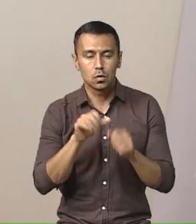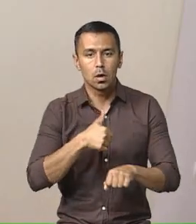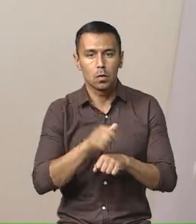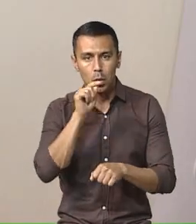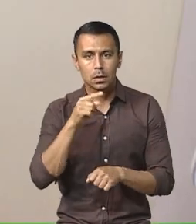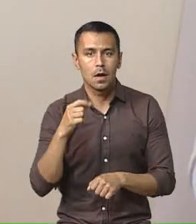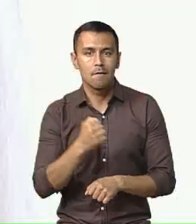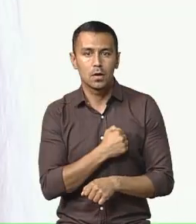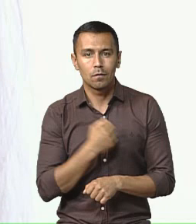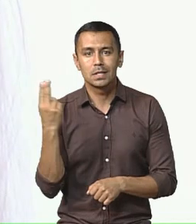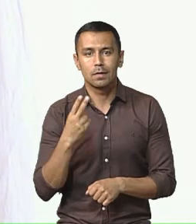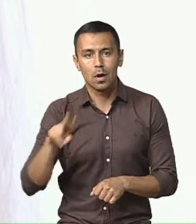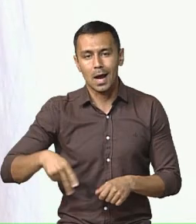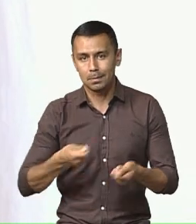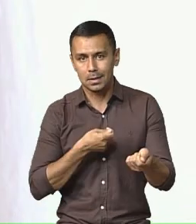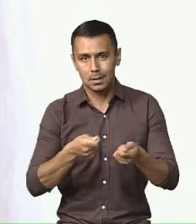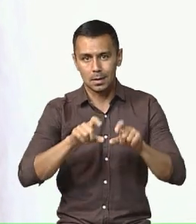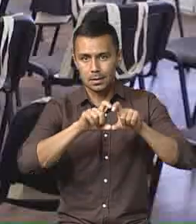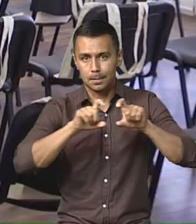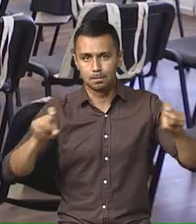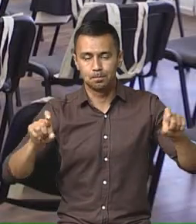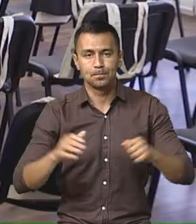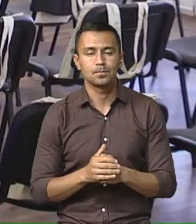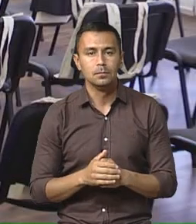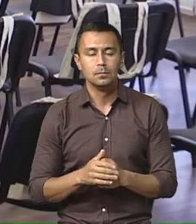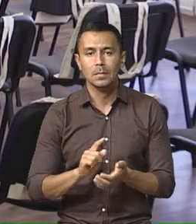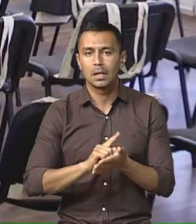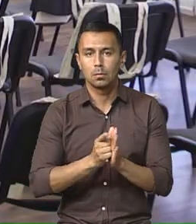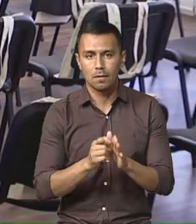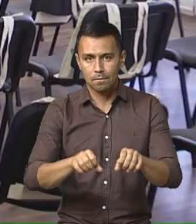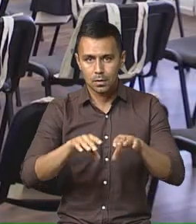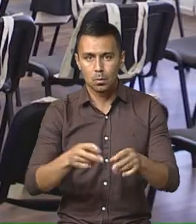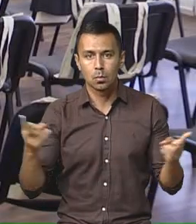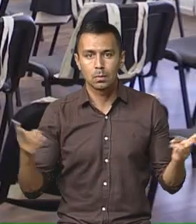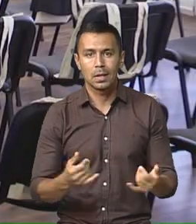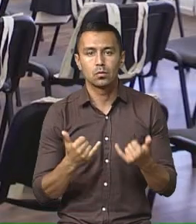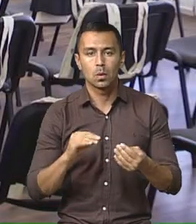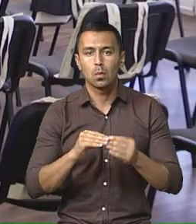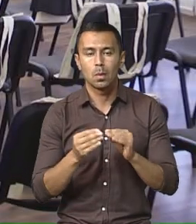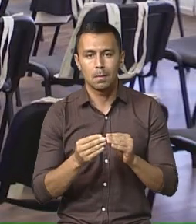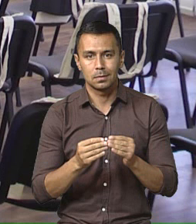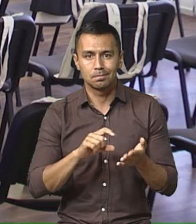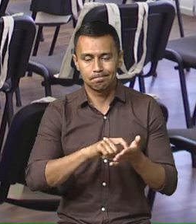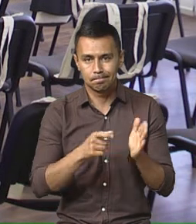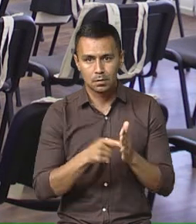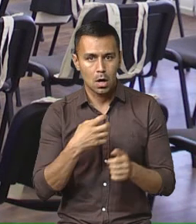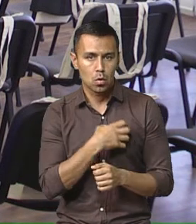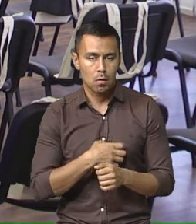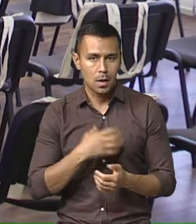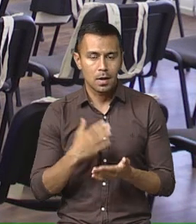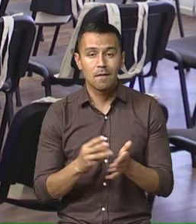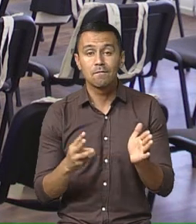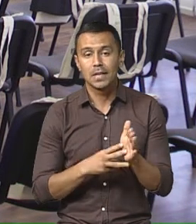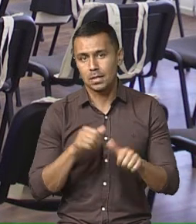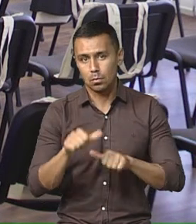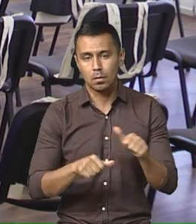обласної військово-цивільної адміністрації Яна Любимова. Термінове вирішення потребує на сьогодні проблема житла. Вона актуальною є 8